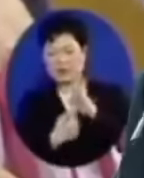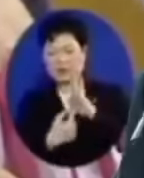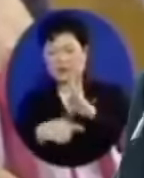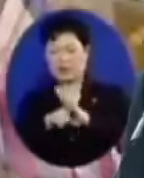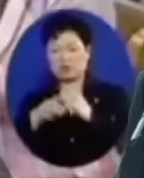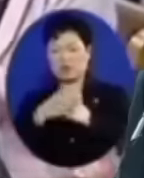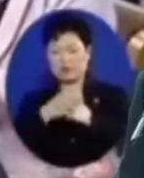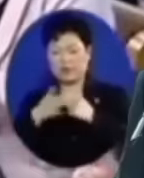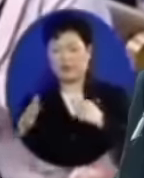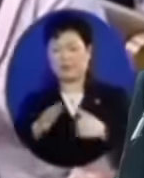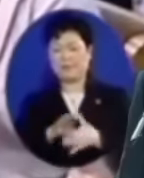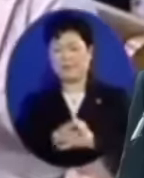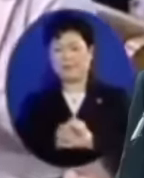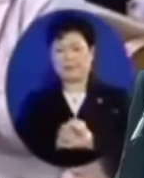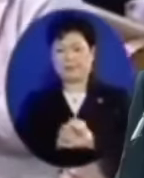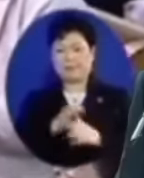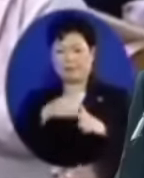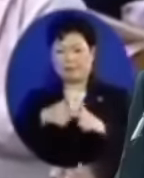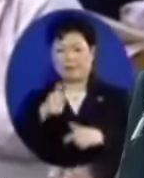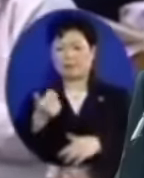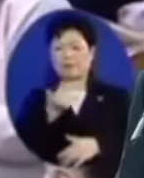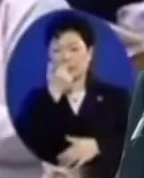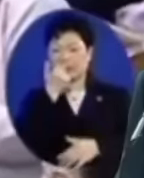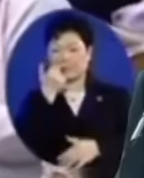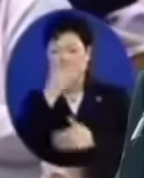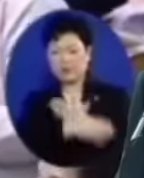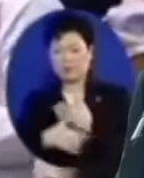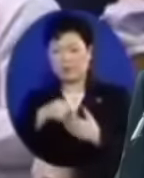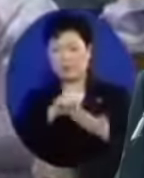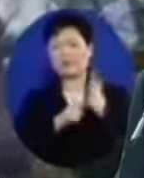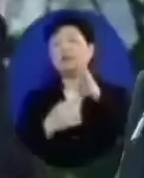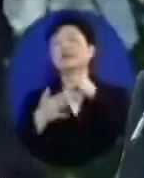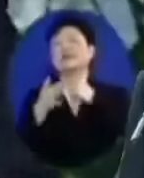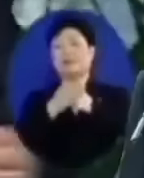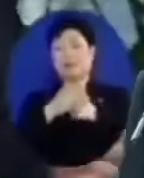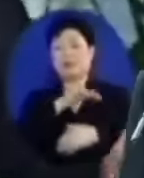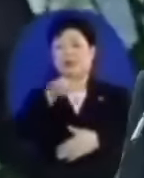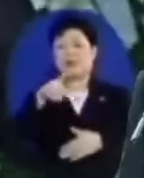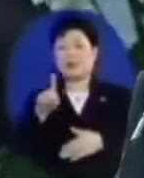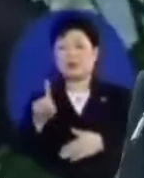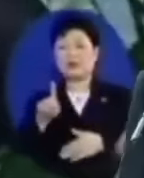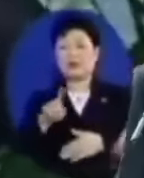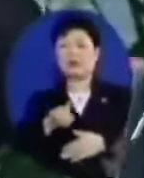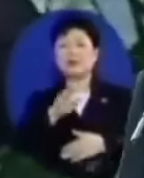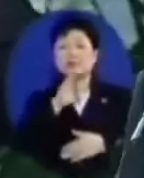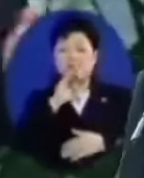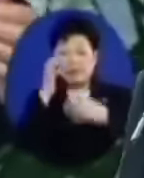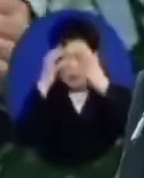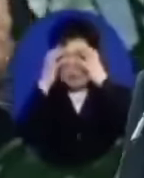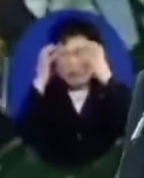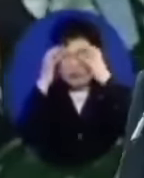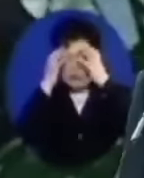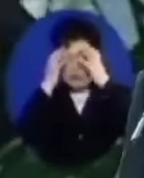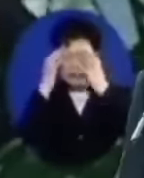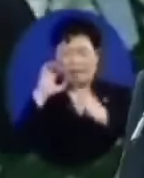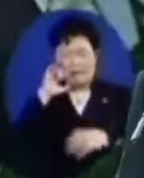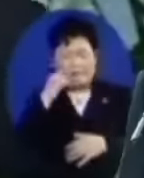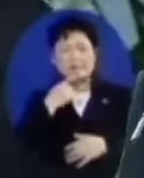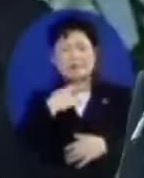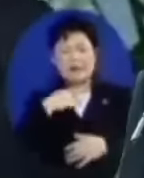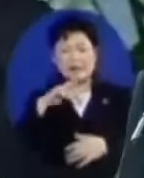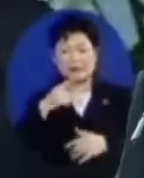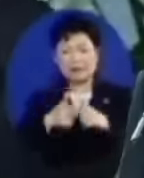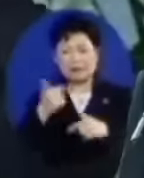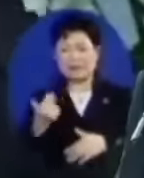하려면 예수의 생명이 우리 몸에 나타나기 때문에 우리가 아무리 고난으로 사방으로 우겨쌈을 당하여도